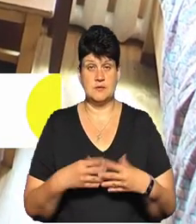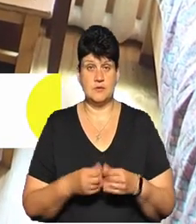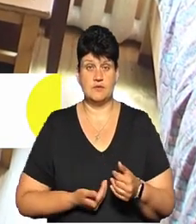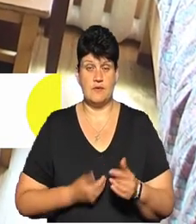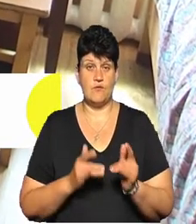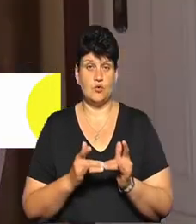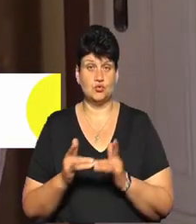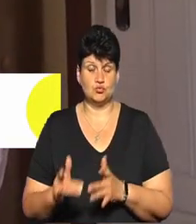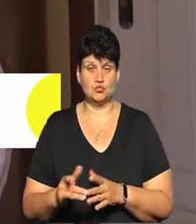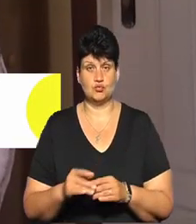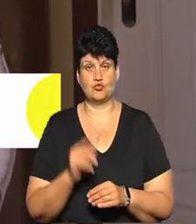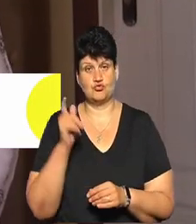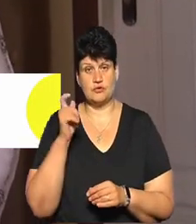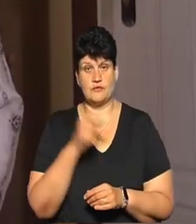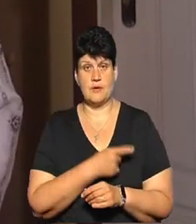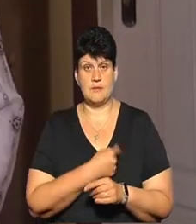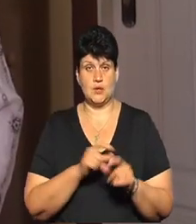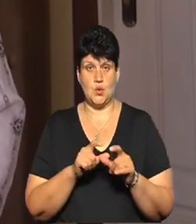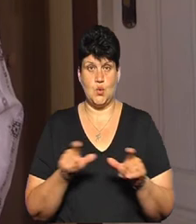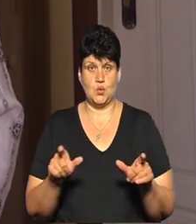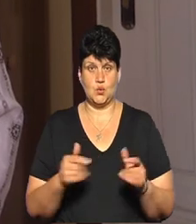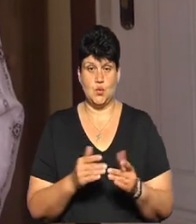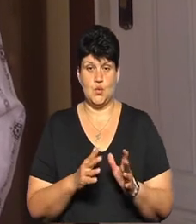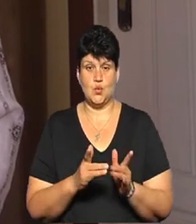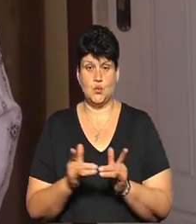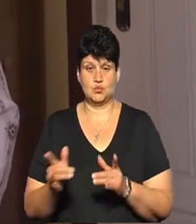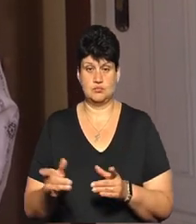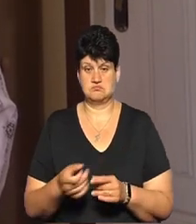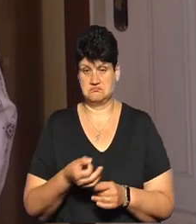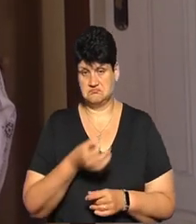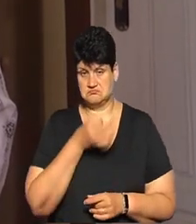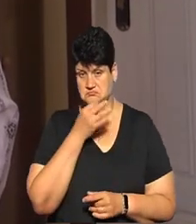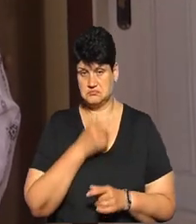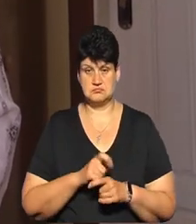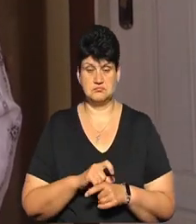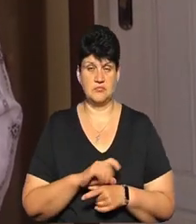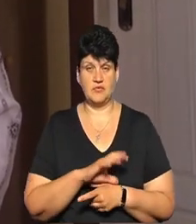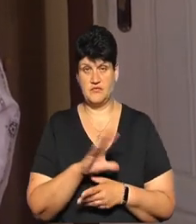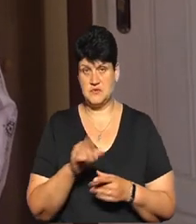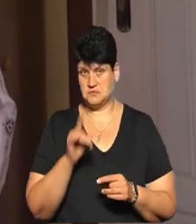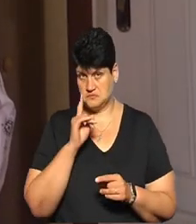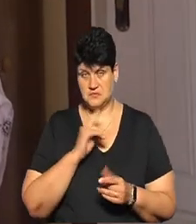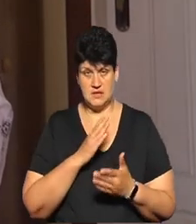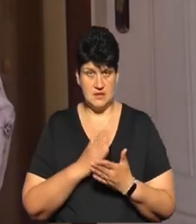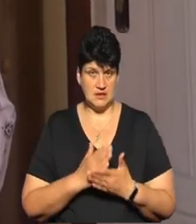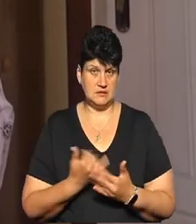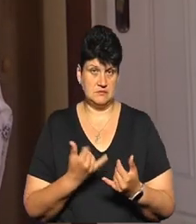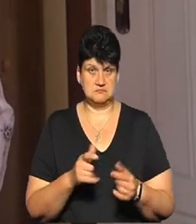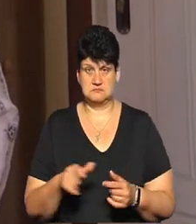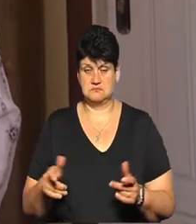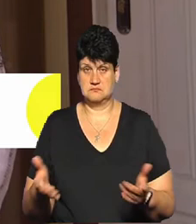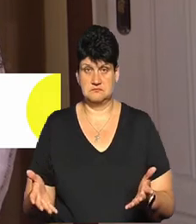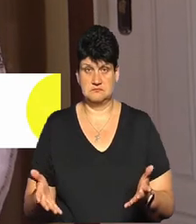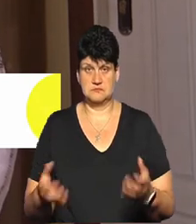медколеджу. Гуртожиток нам дуже сподобався. Тут є всі умови для переселенців, як душ,